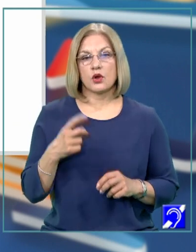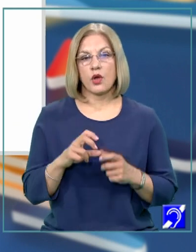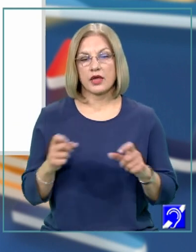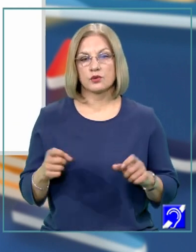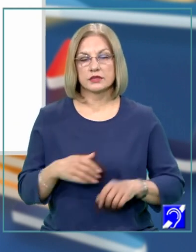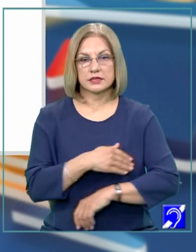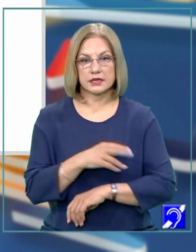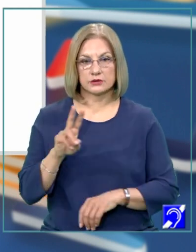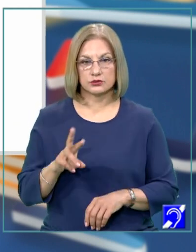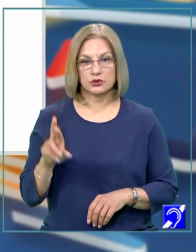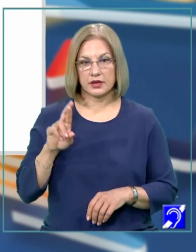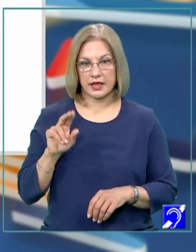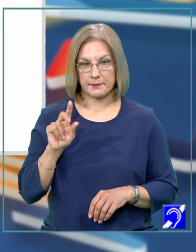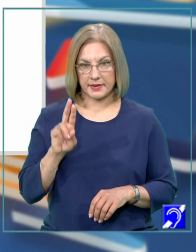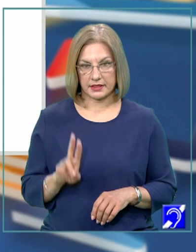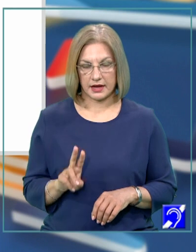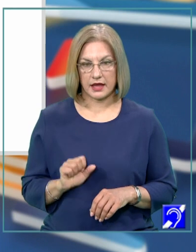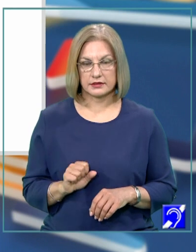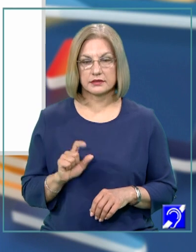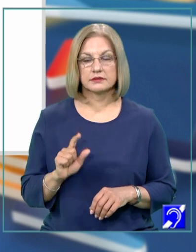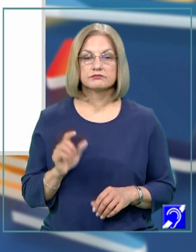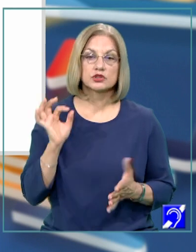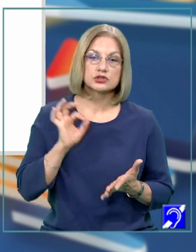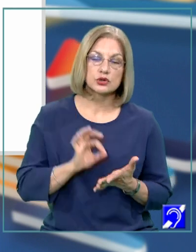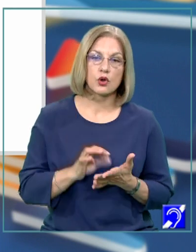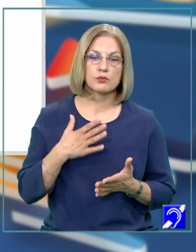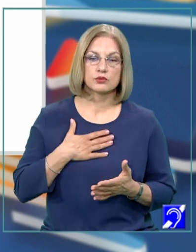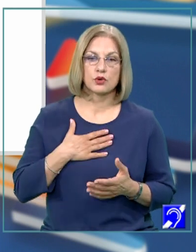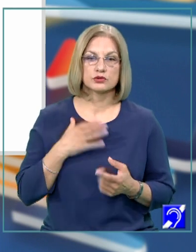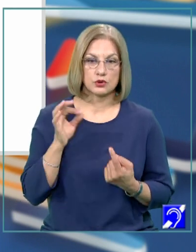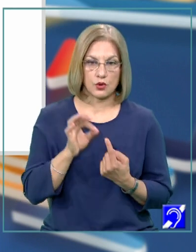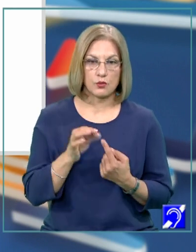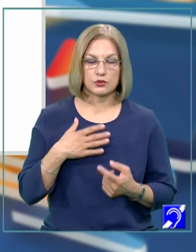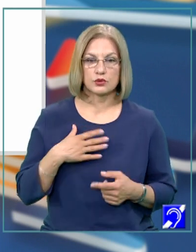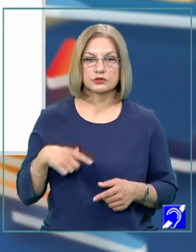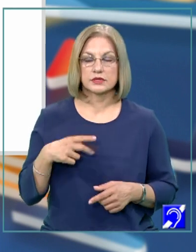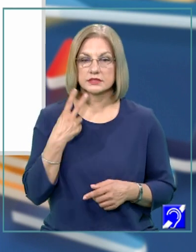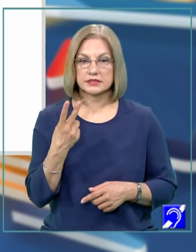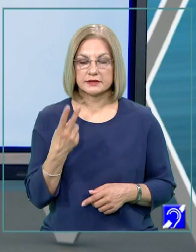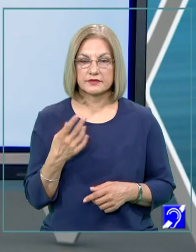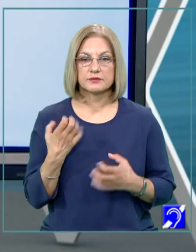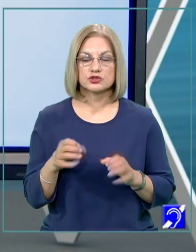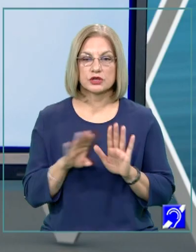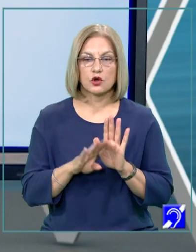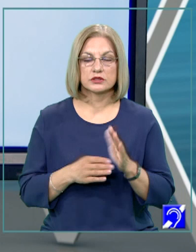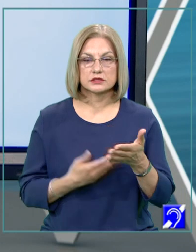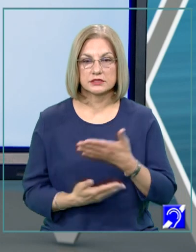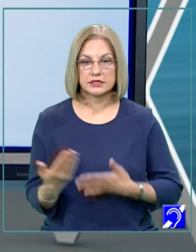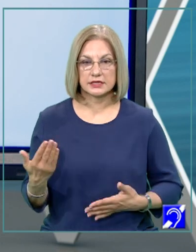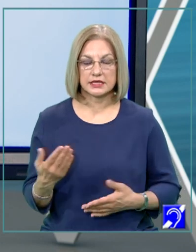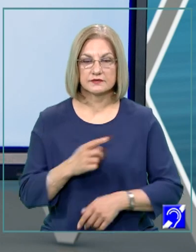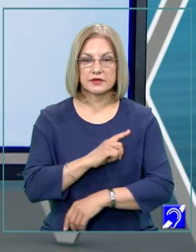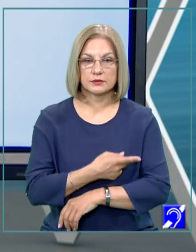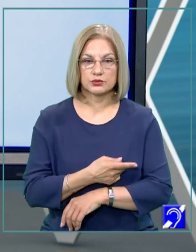de gradul doi în aer pătrat scopul nostru este să vedem În ce condiții se transferă putere